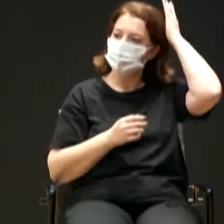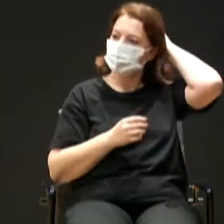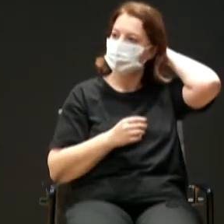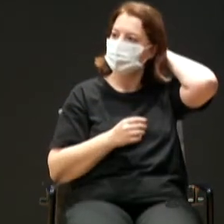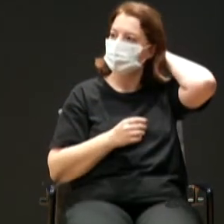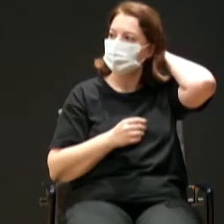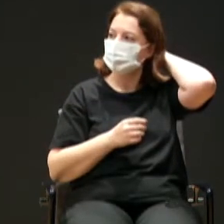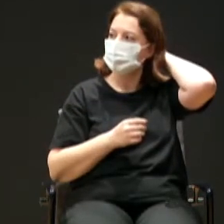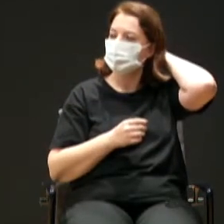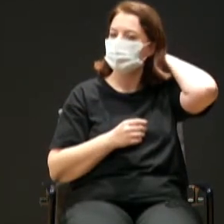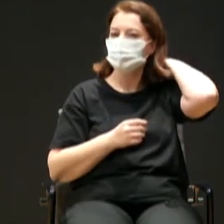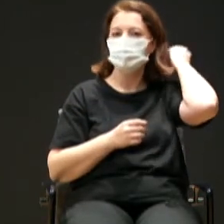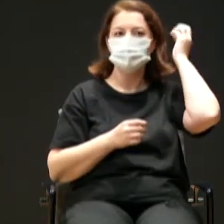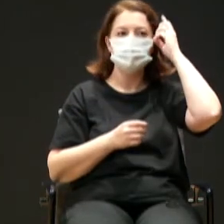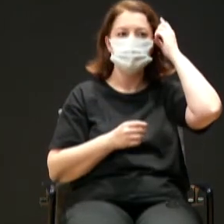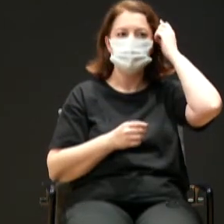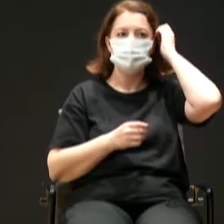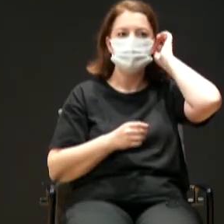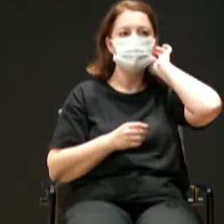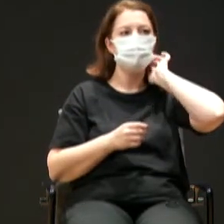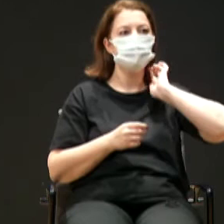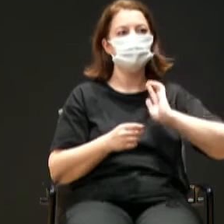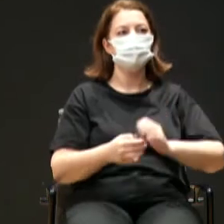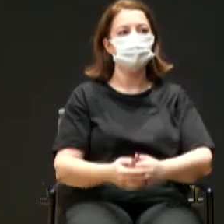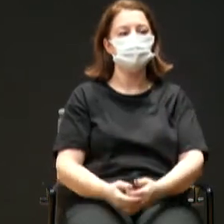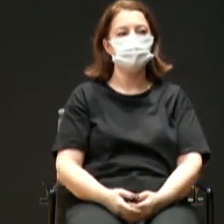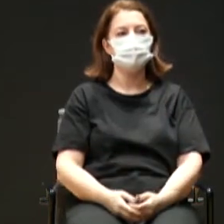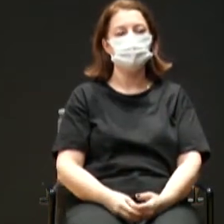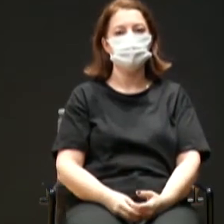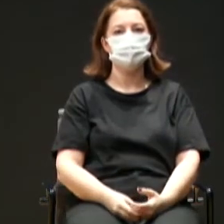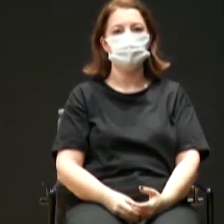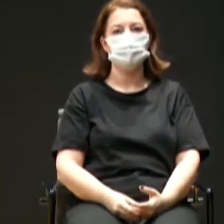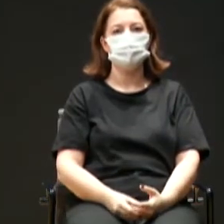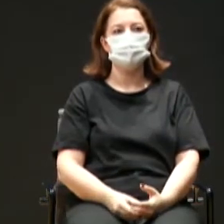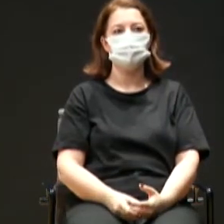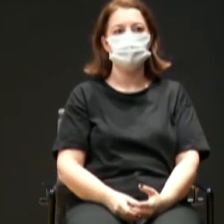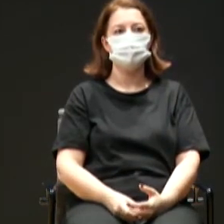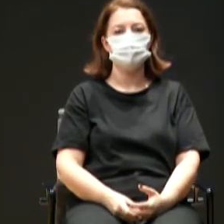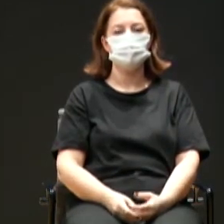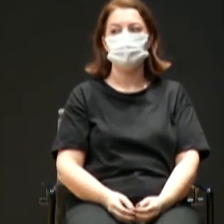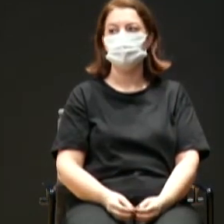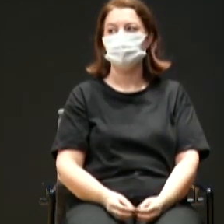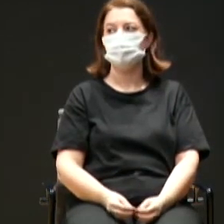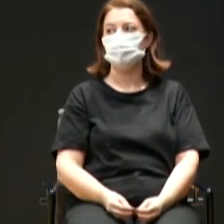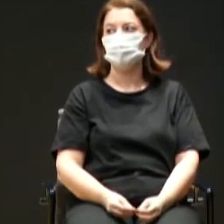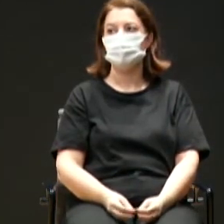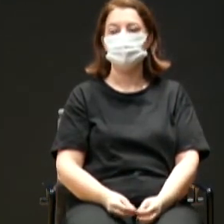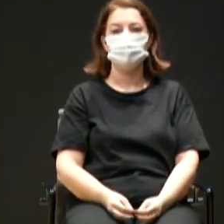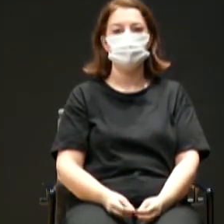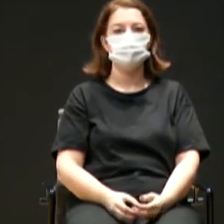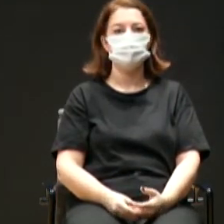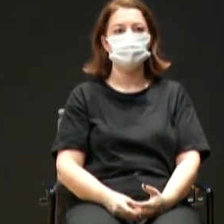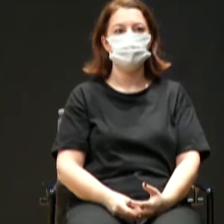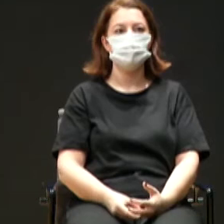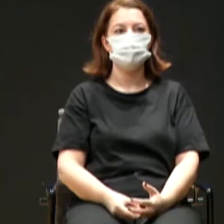maddeleri bakın. Bir cümleyle bitmiyor lütfen abi. Sana verirsem Erkan Bey de istiyor. Şimdi Nuri Bey de parmak kaldırdı. Gündeme